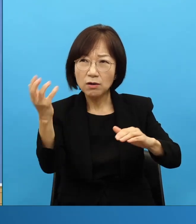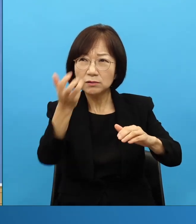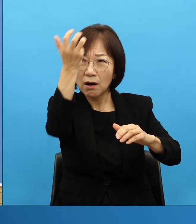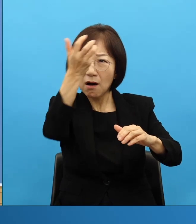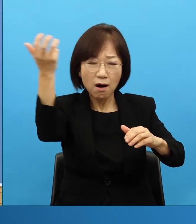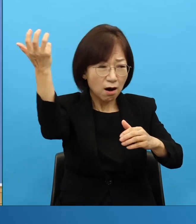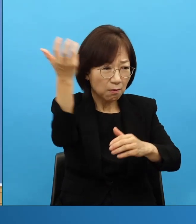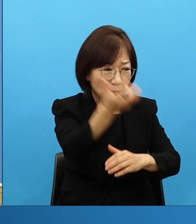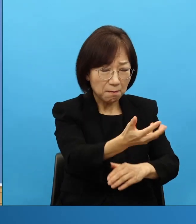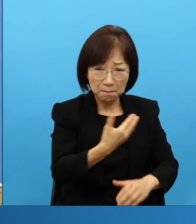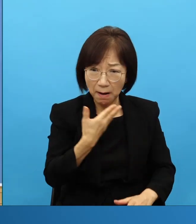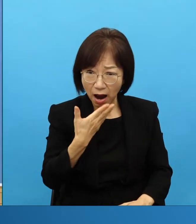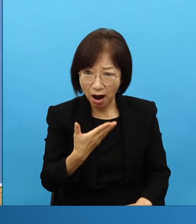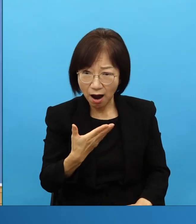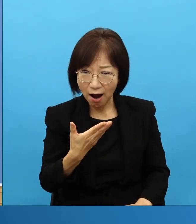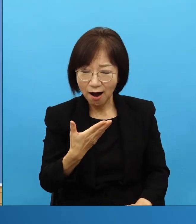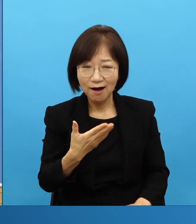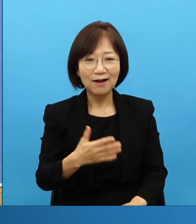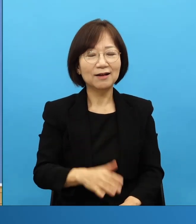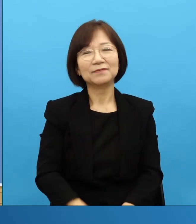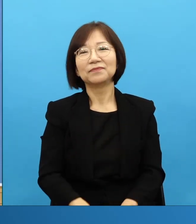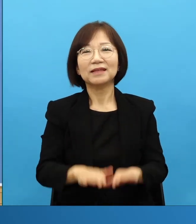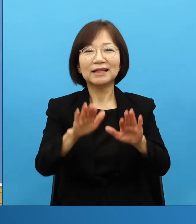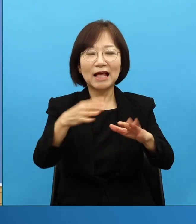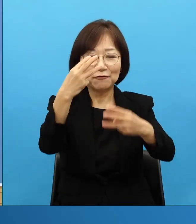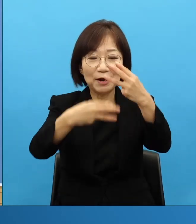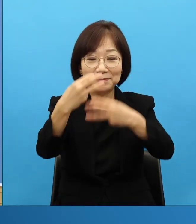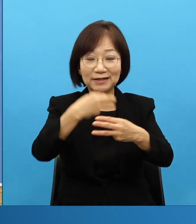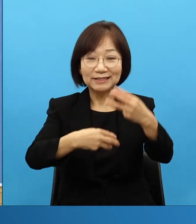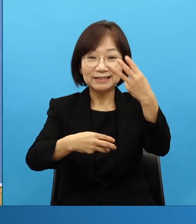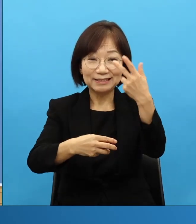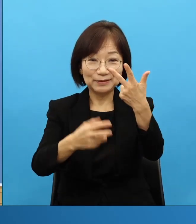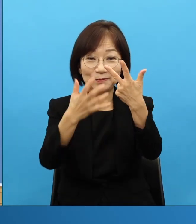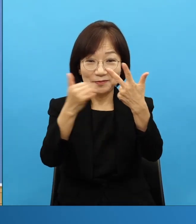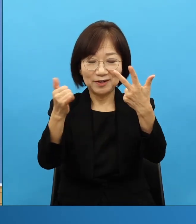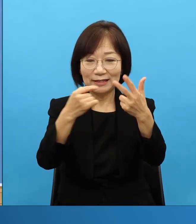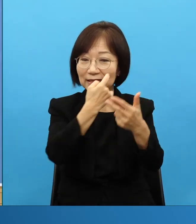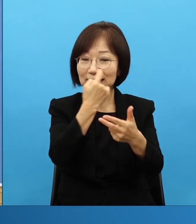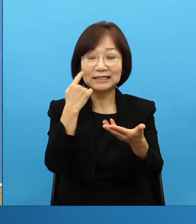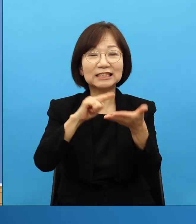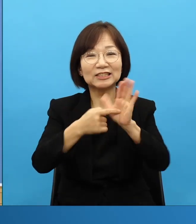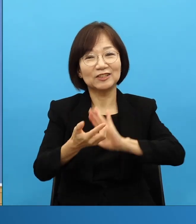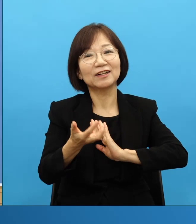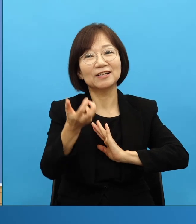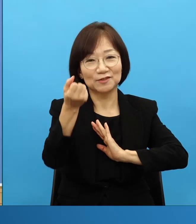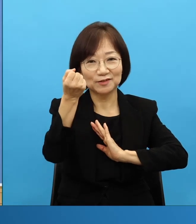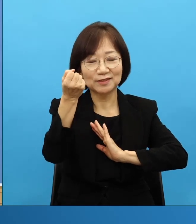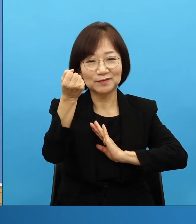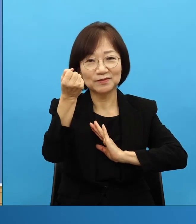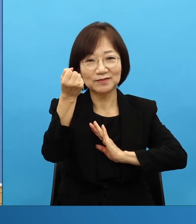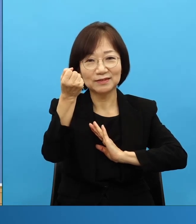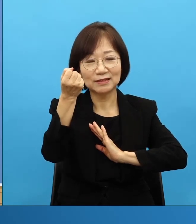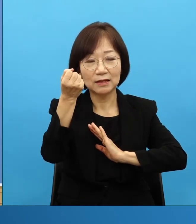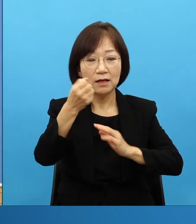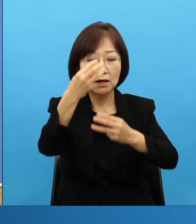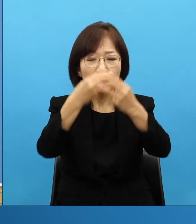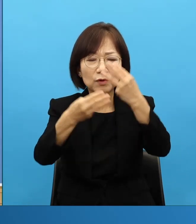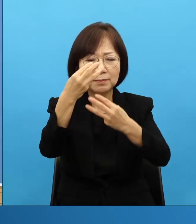렘넌트 7명에게 그 증거 나왔습니다. We see the evidences from the 그렇죠. 7 remnants. 여러분 렘넌트 7명 기도할